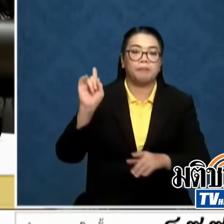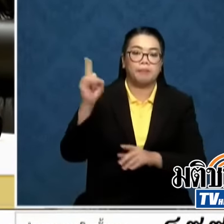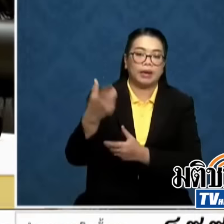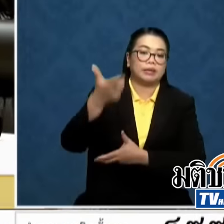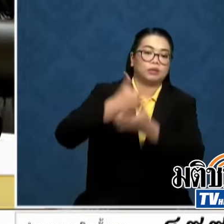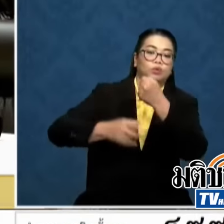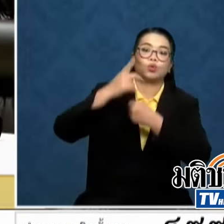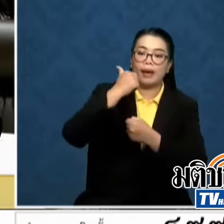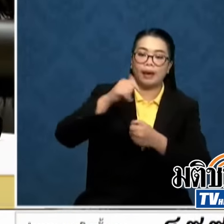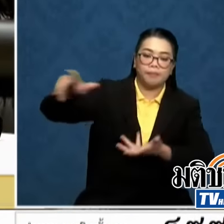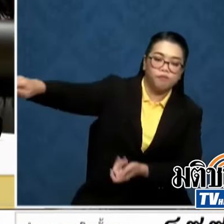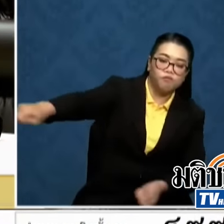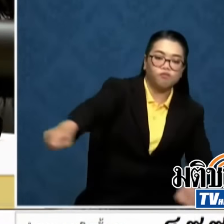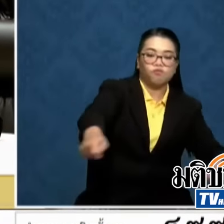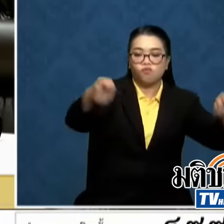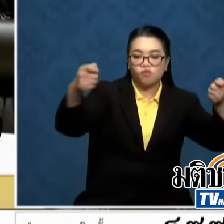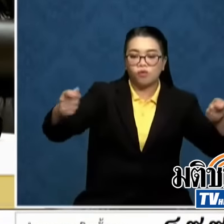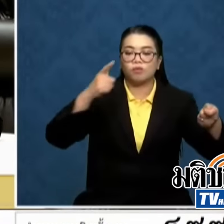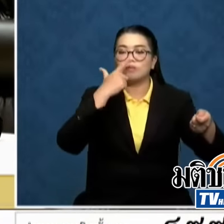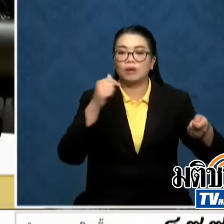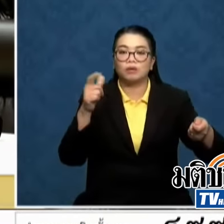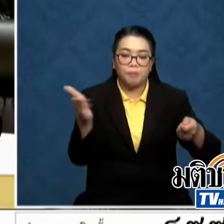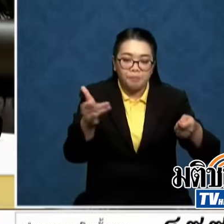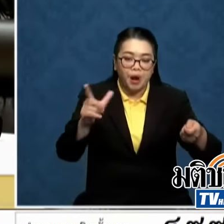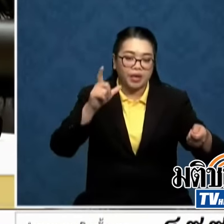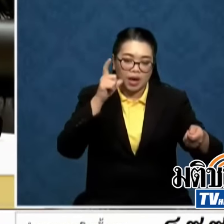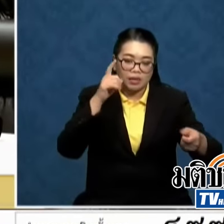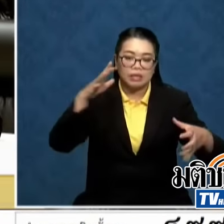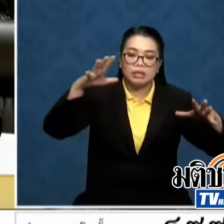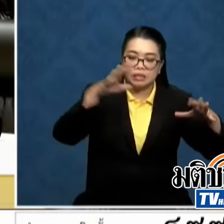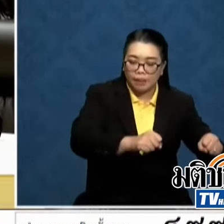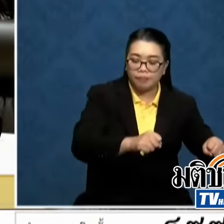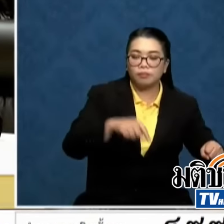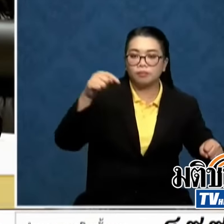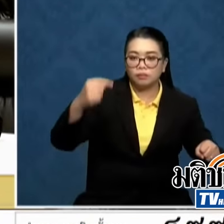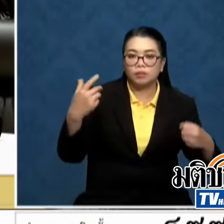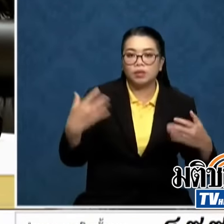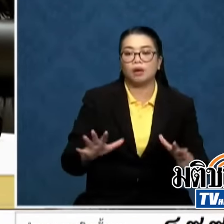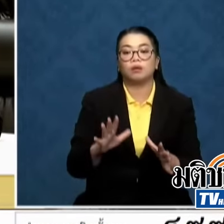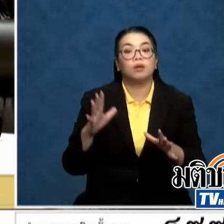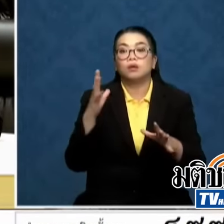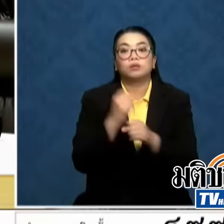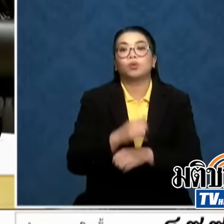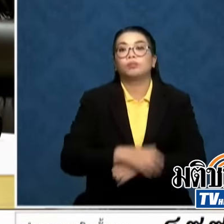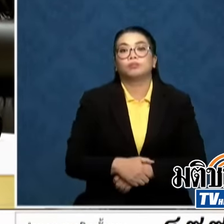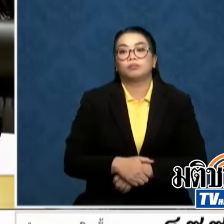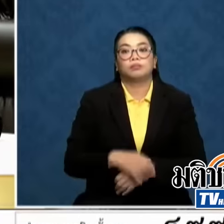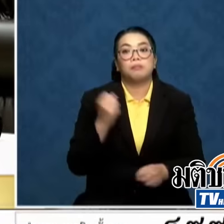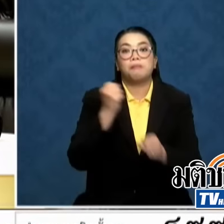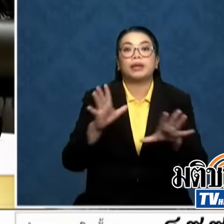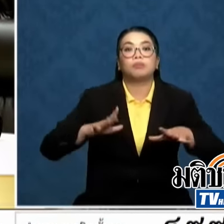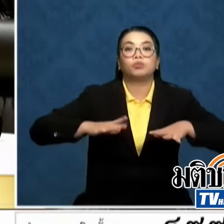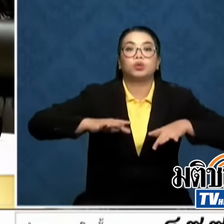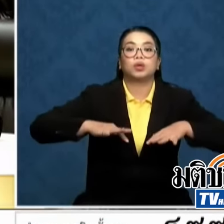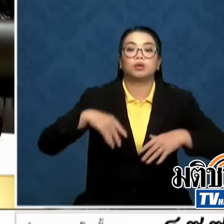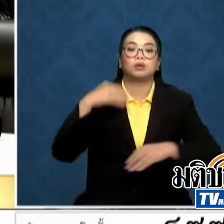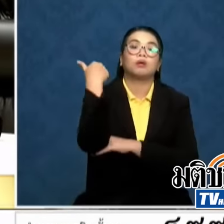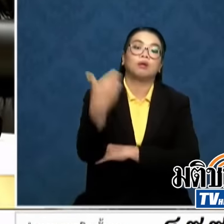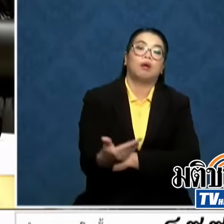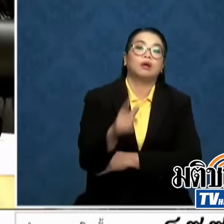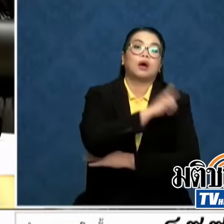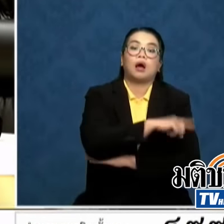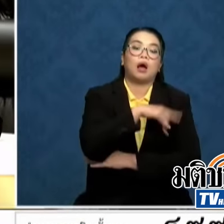แดงอีกรอบแต่ถ้าเกิดท่านไม่ชักธงอะไรเลยรัฐบาลท่านชักธงขาวได้เลยยอมแพ้ยุบสภาไปนี่คือสิ่